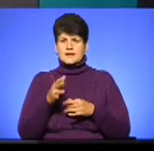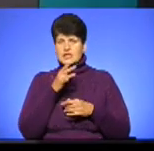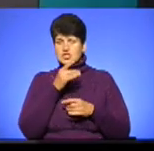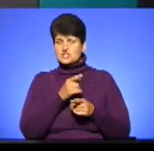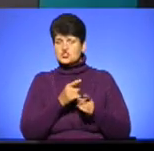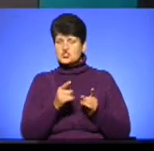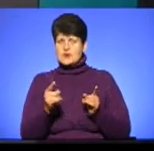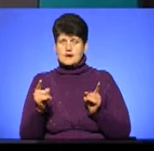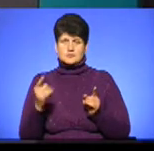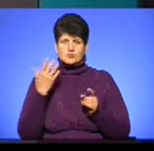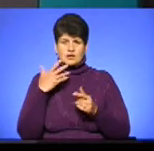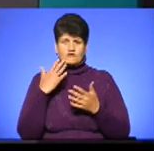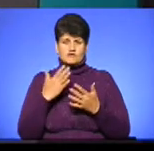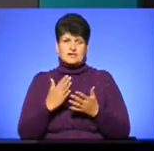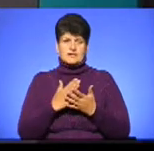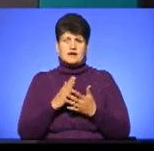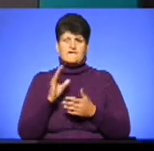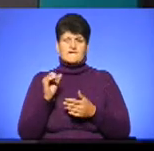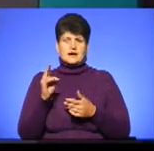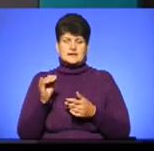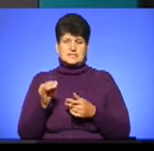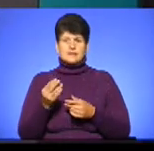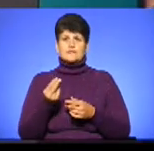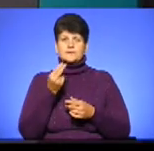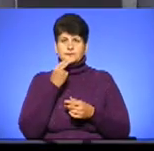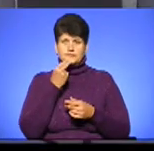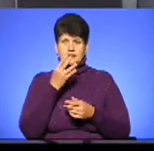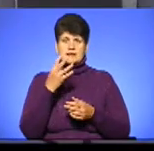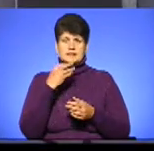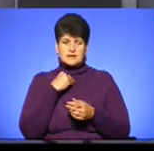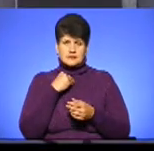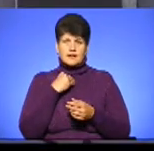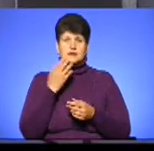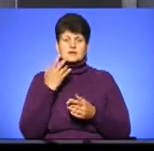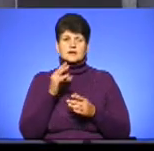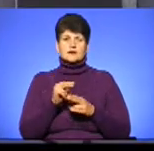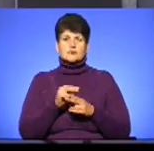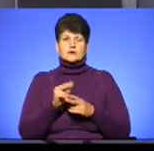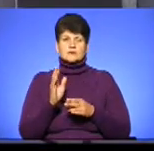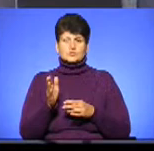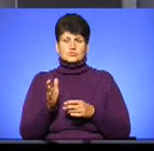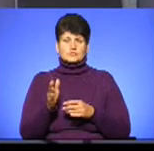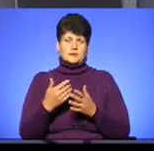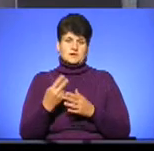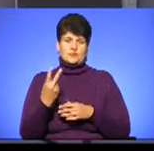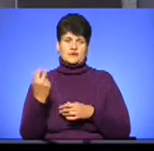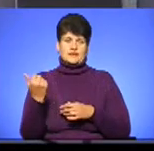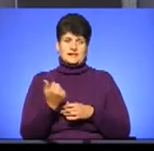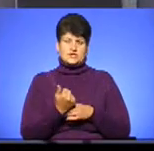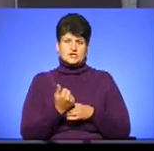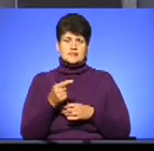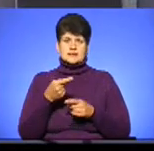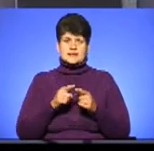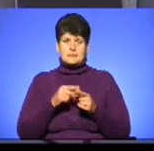вже відбувається вакцинація? Коли тварина проковтнула вакцину? Імунітет при вакцинації будь-який створюється не менше як 2 тижні. І через це